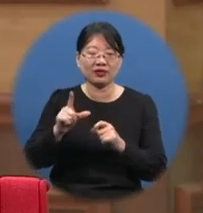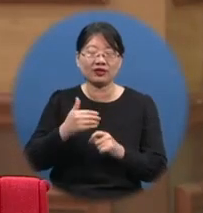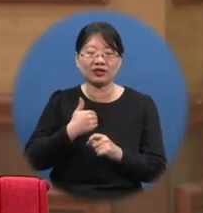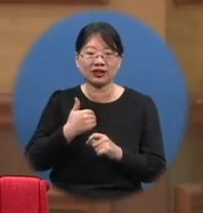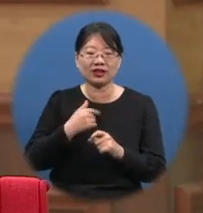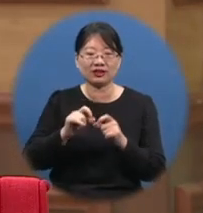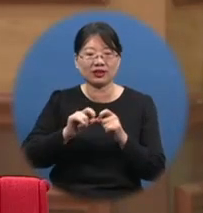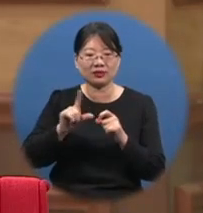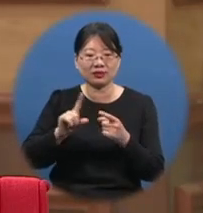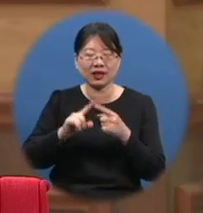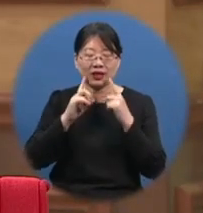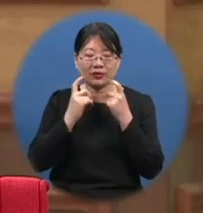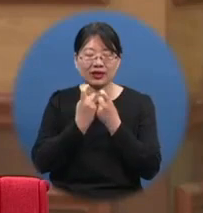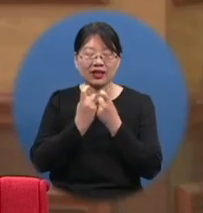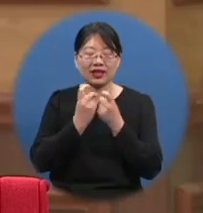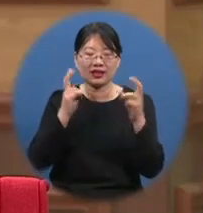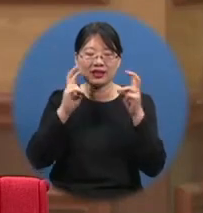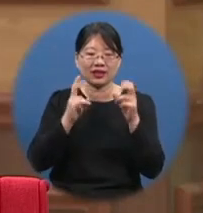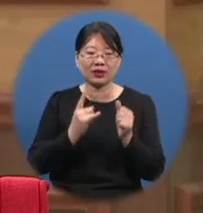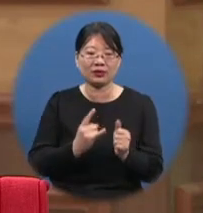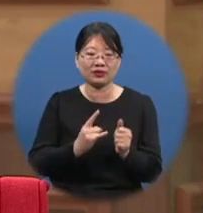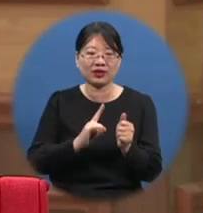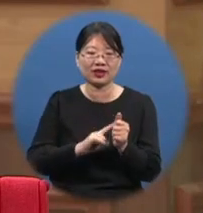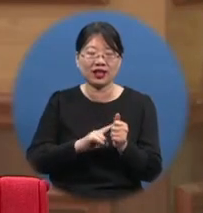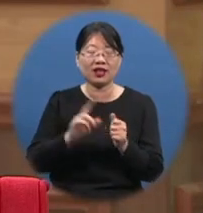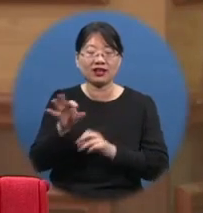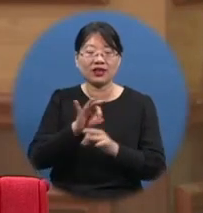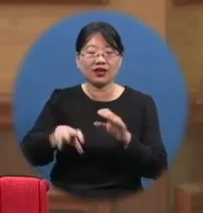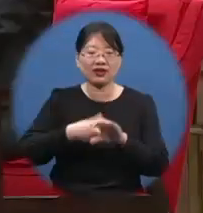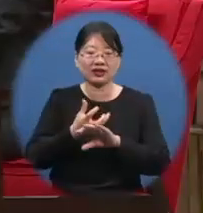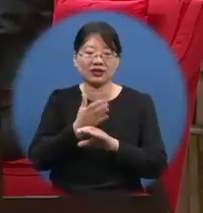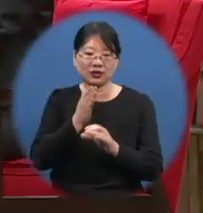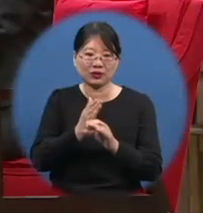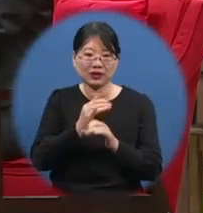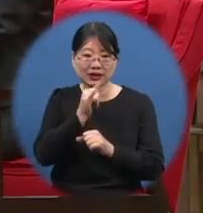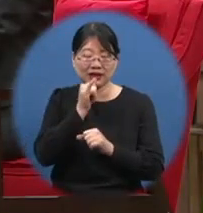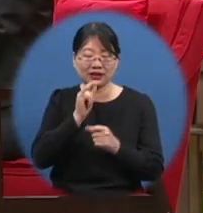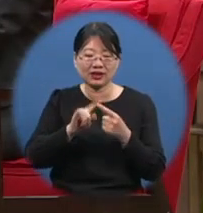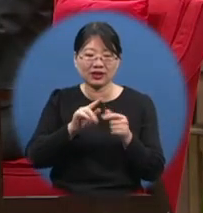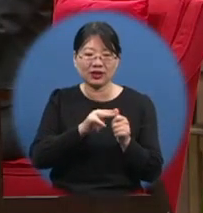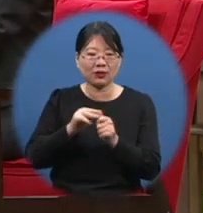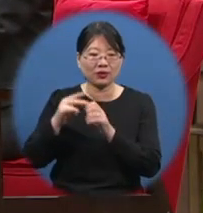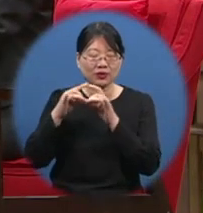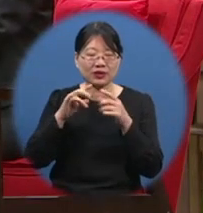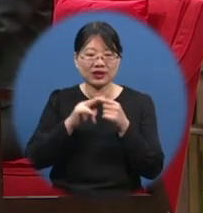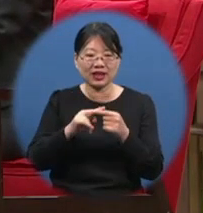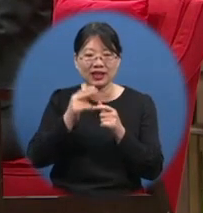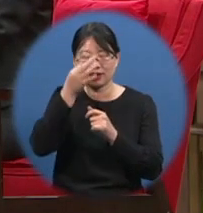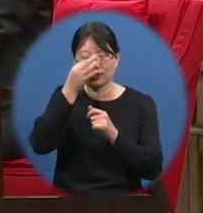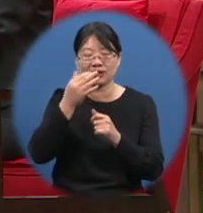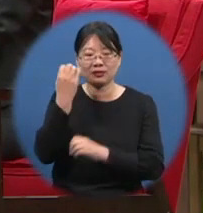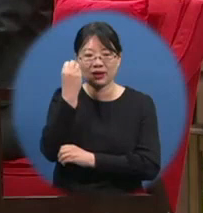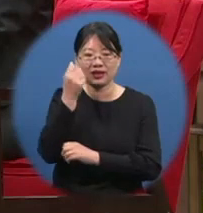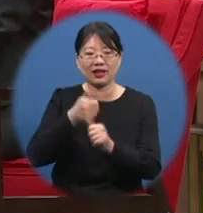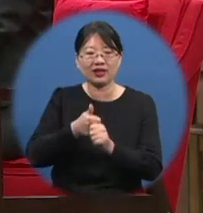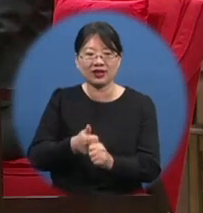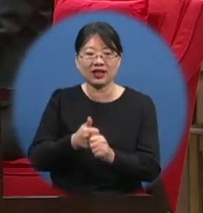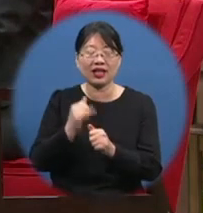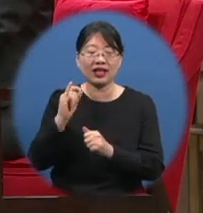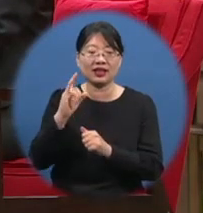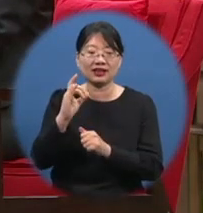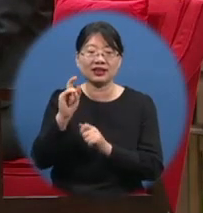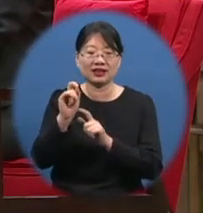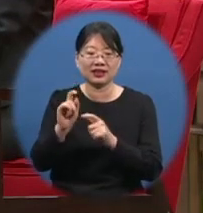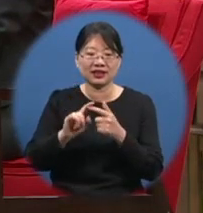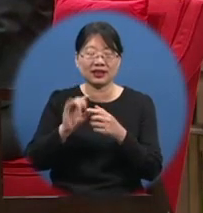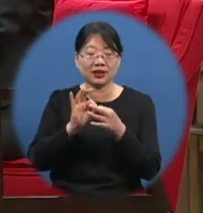경력이 거의 다가 뭐 민간 기업. 그래서 경영혁신을 중심으로 한 또 정보통신 과학기술을 바탕으로 한 ICT